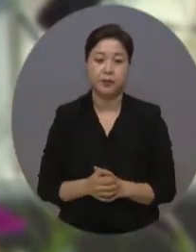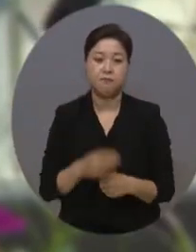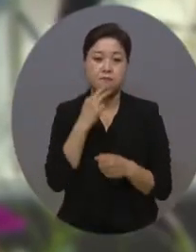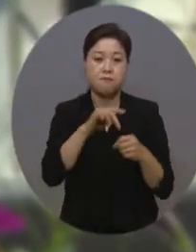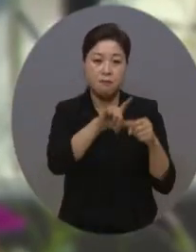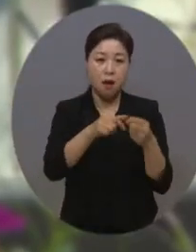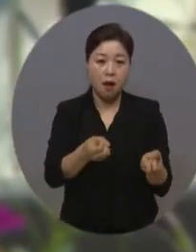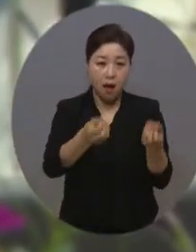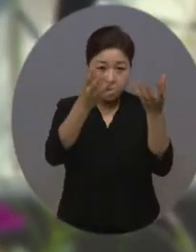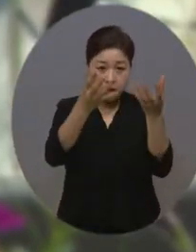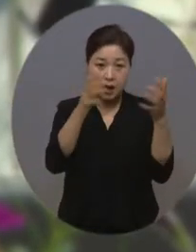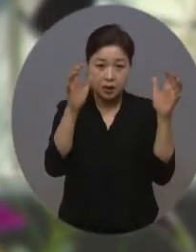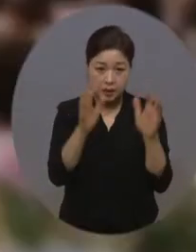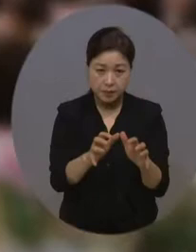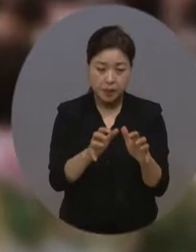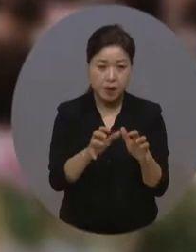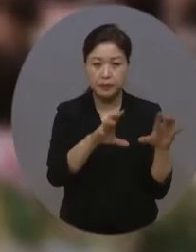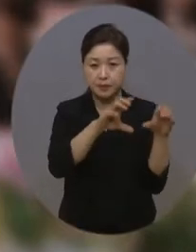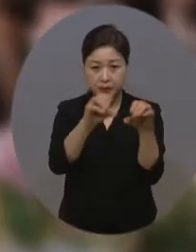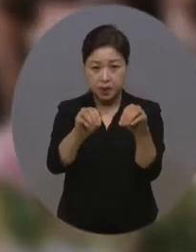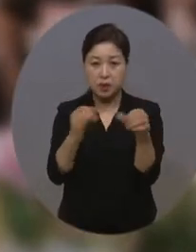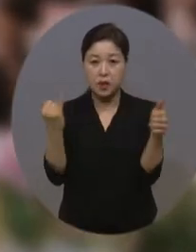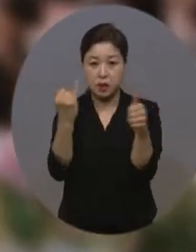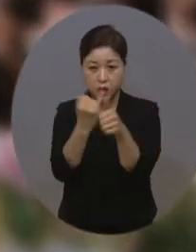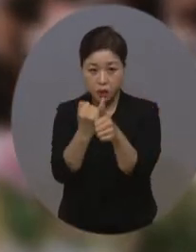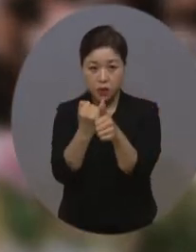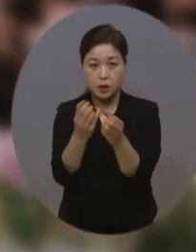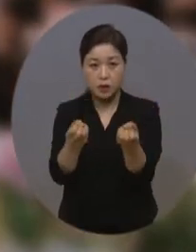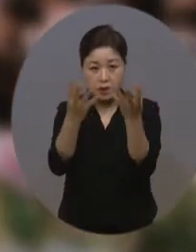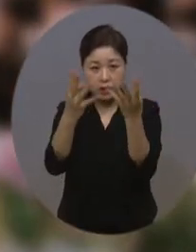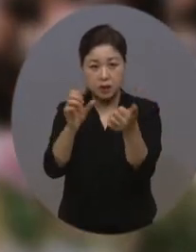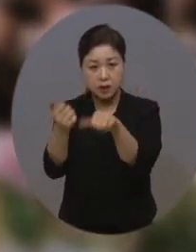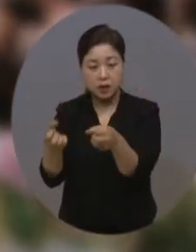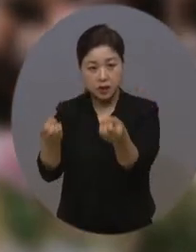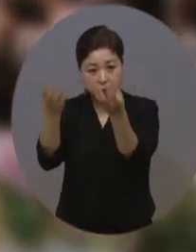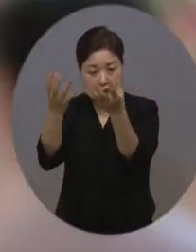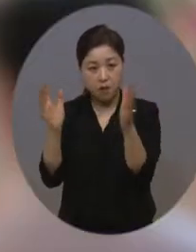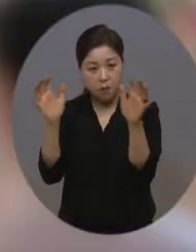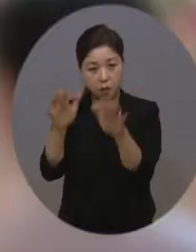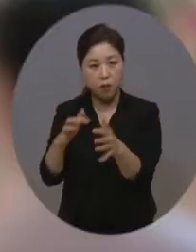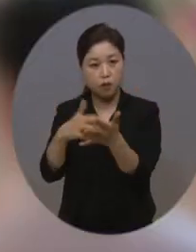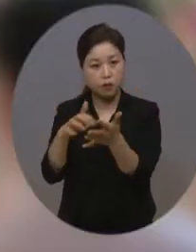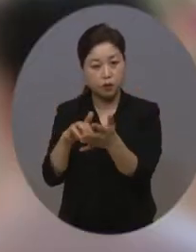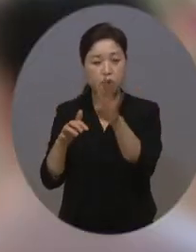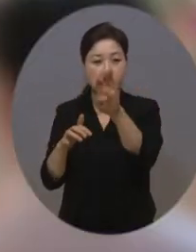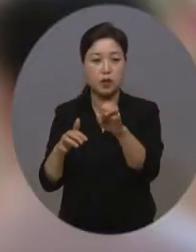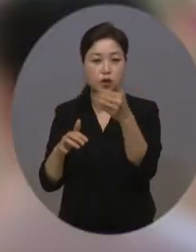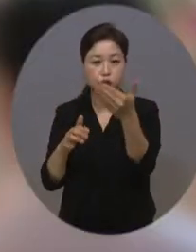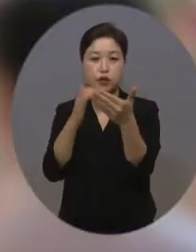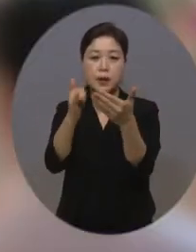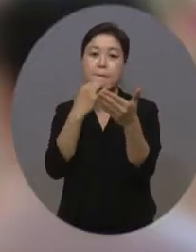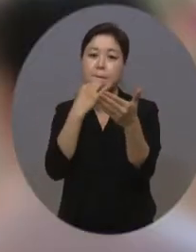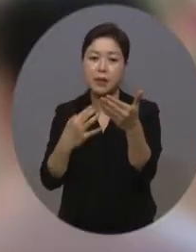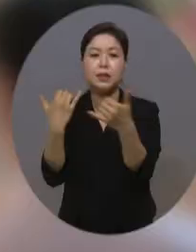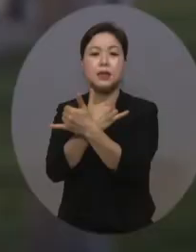행사와 집회는 금지되고 결혼식과 장례식은 49인까지 친족만 참여